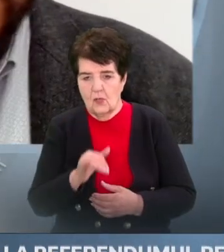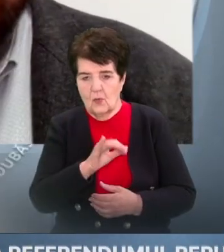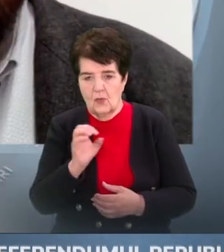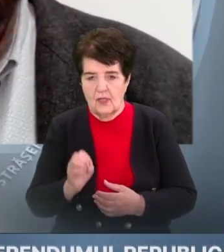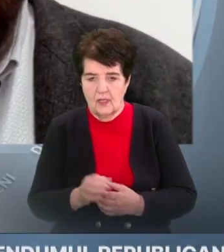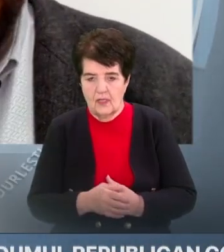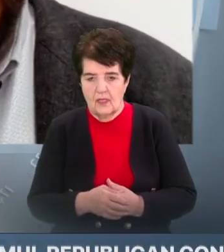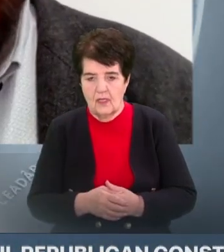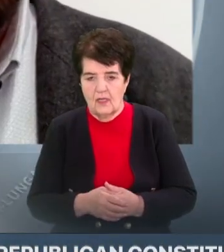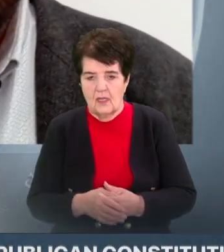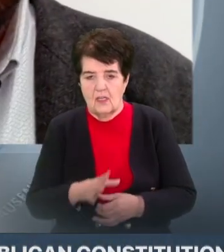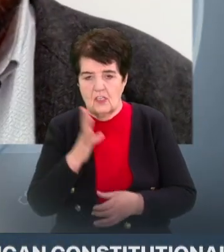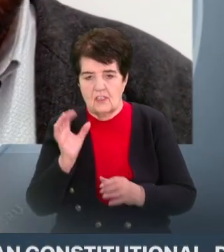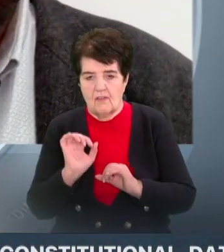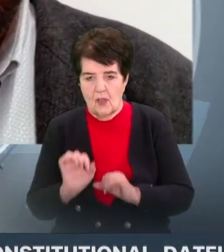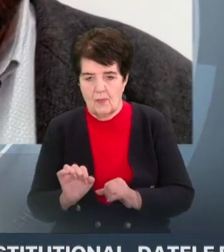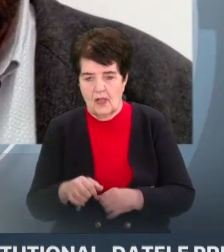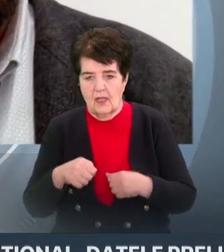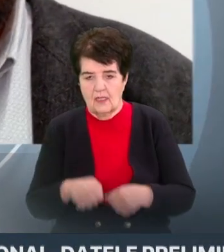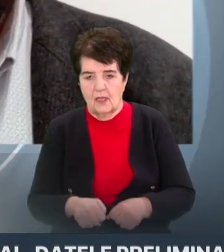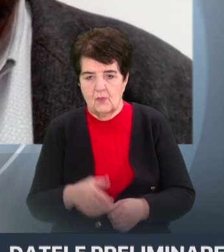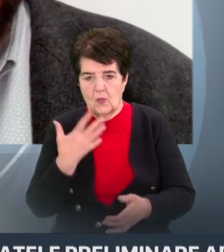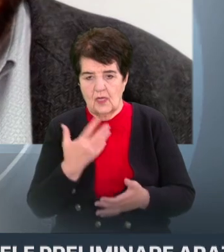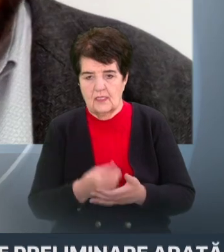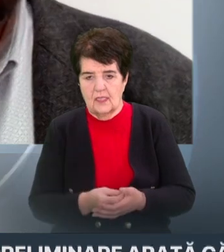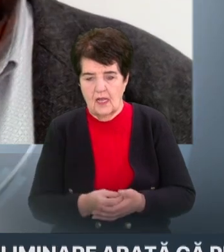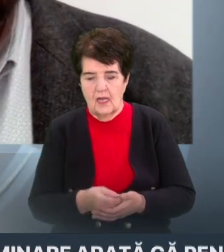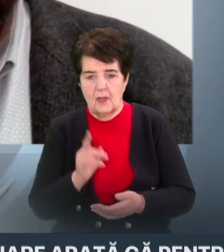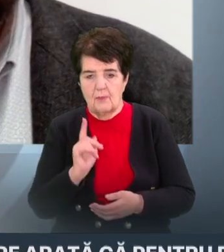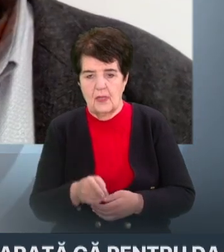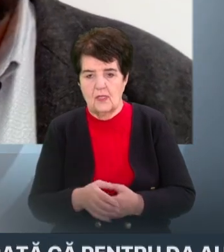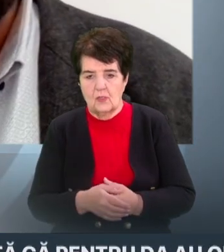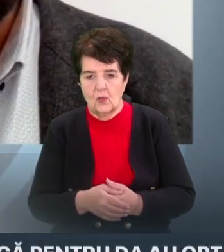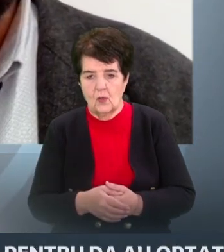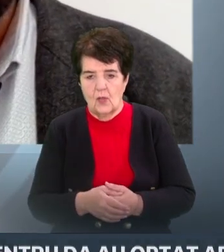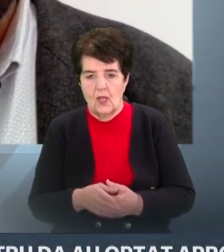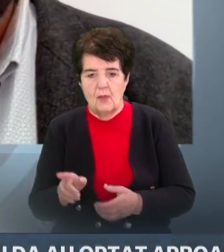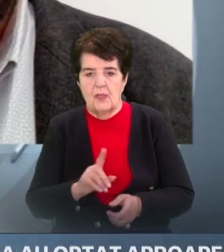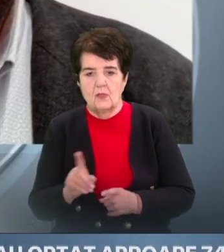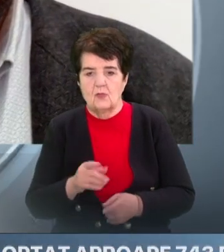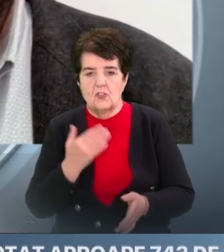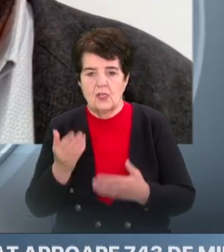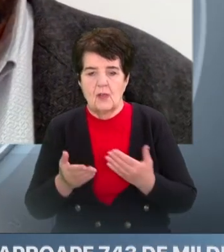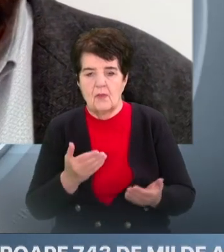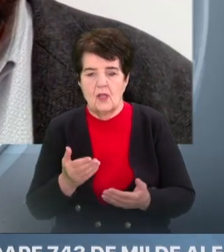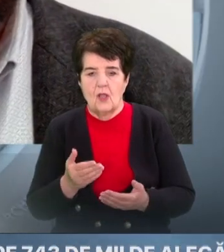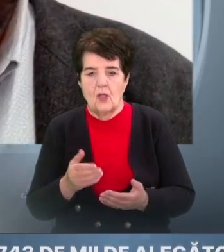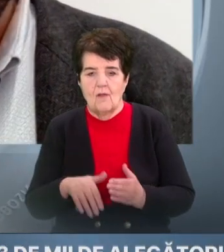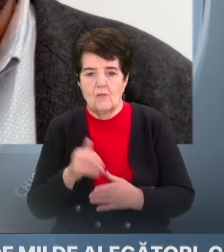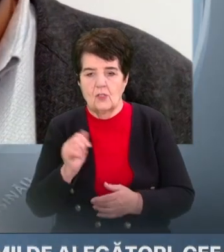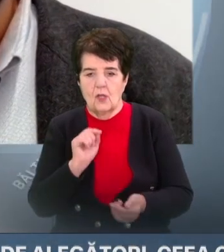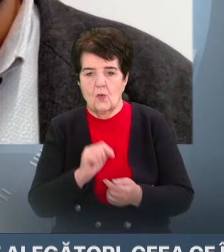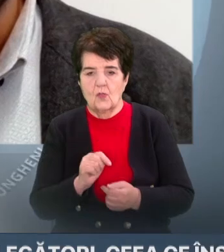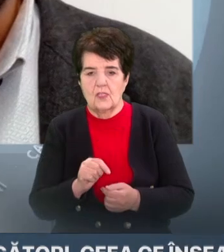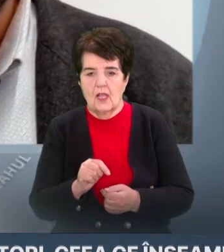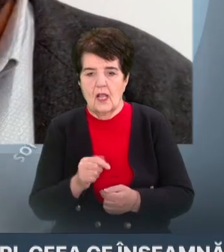Europeană își va apăra drepturile sale, pentru că nu înțeleg pentru ce au votat contra integrării, contra referendumului. Au